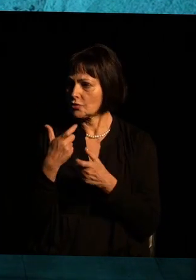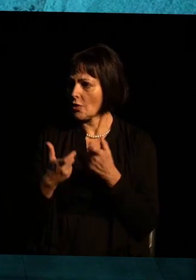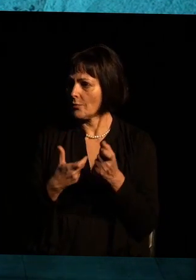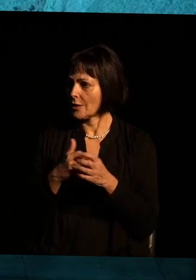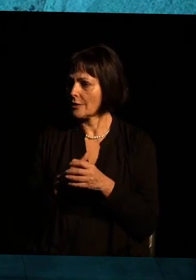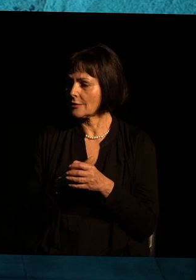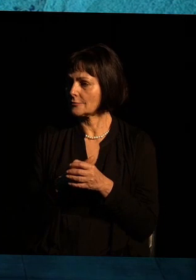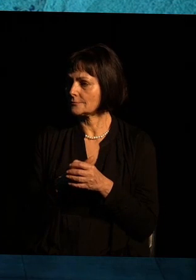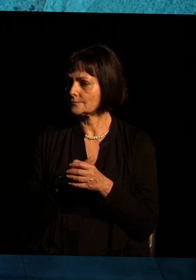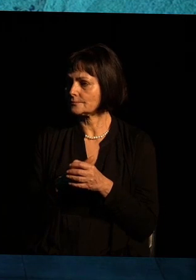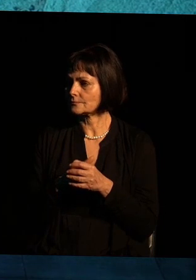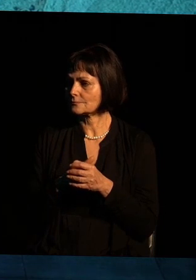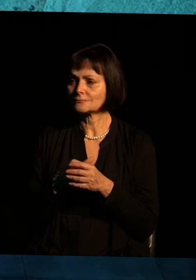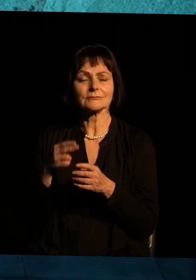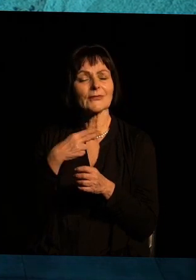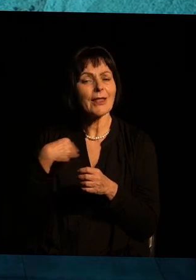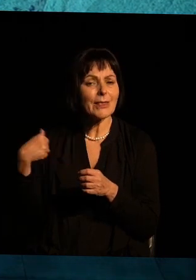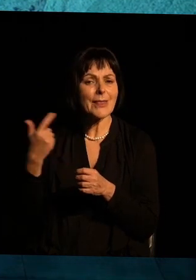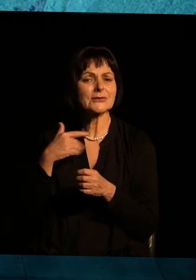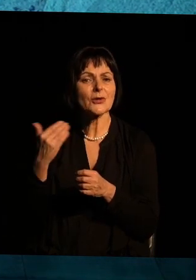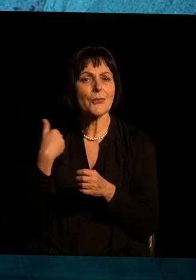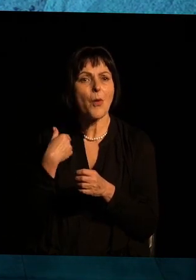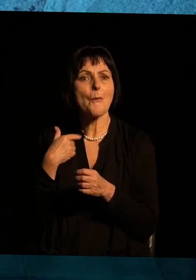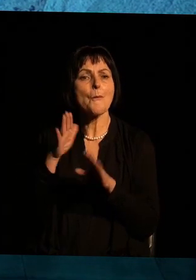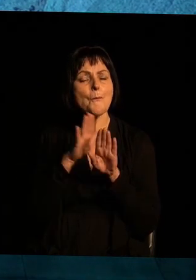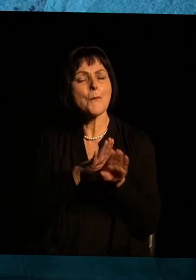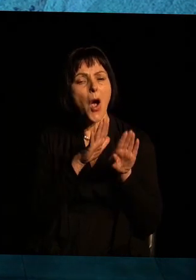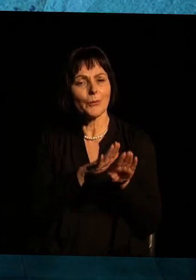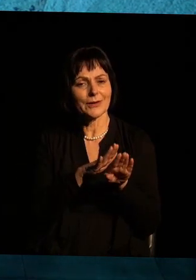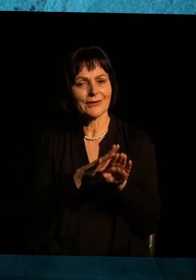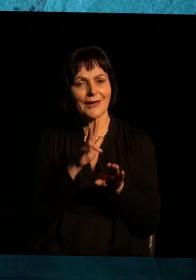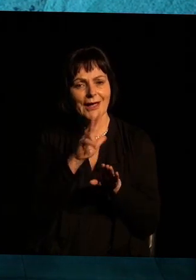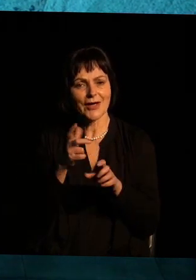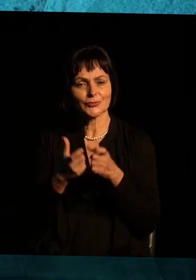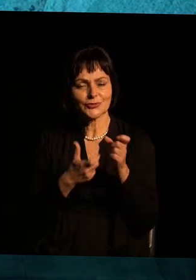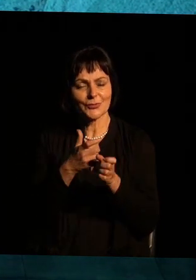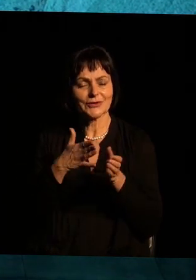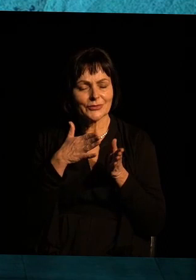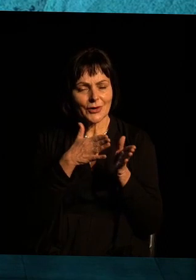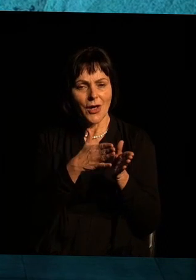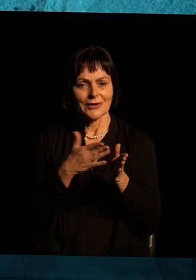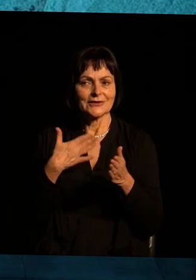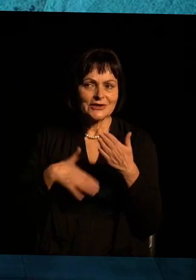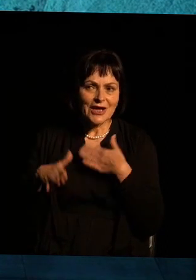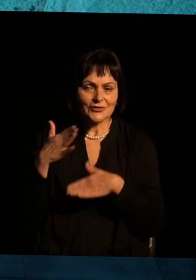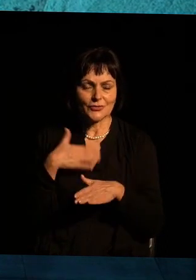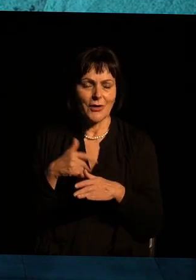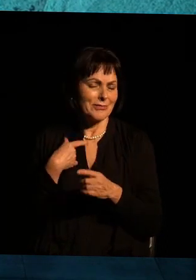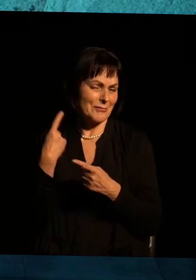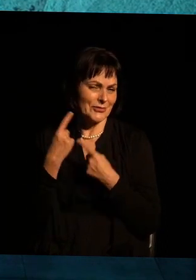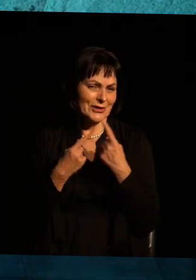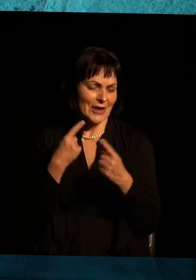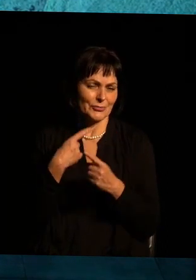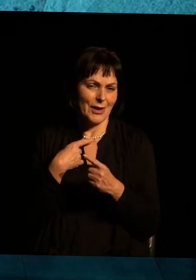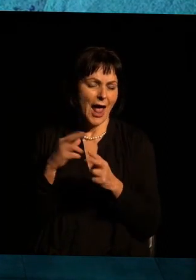zrobiliśmy. Więc powtórzę, dla nas to było sam pobyt tam, każde zrobienie drogi nas cieszyło. W ogóle nie myśleliśmy